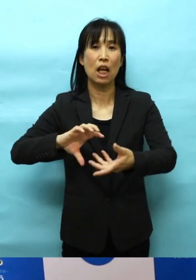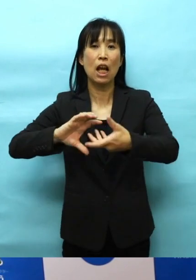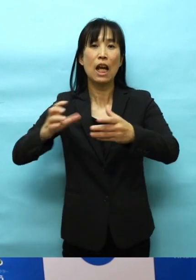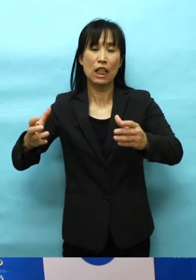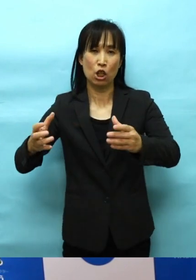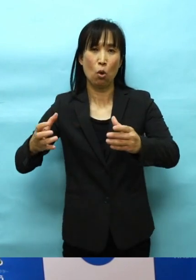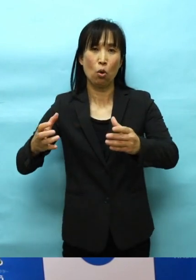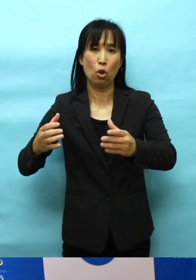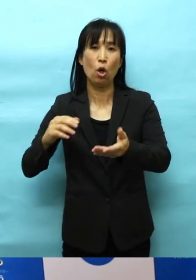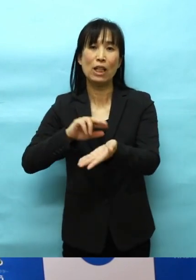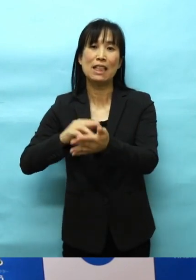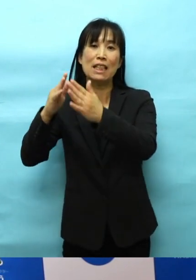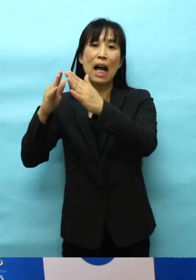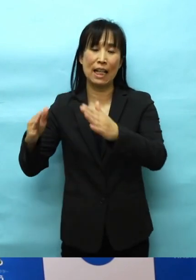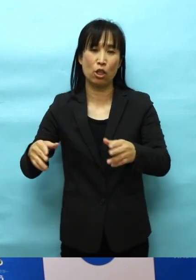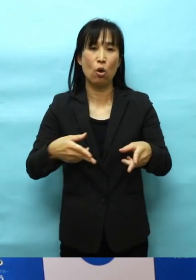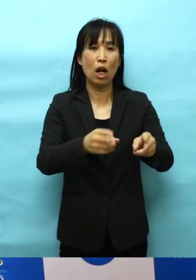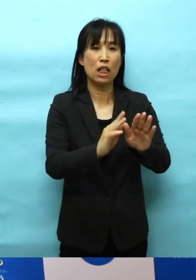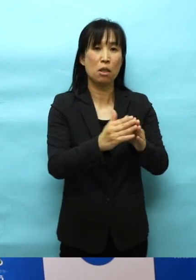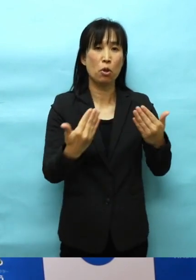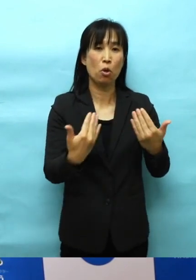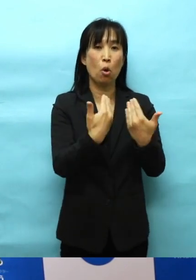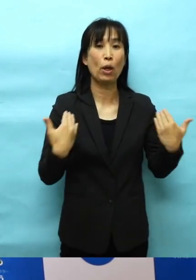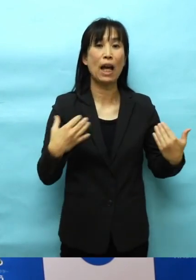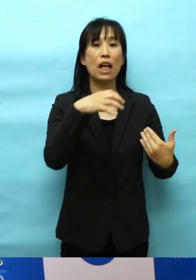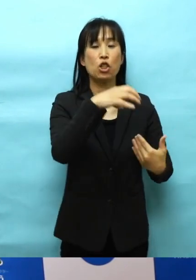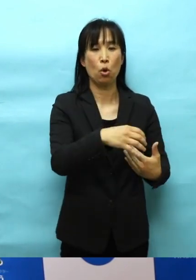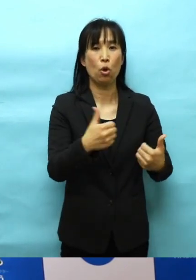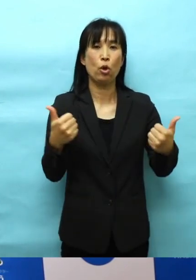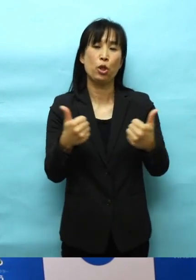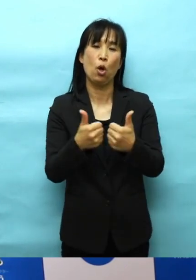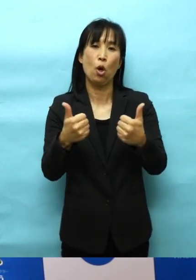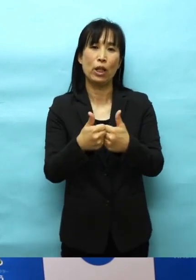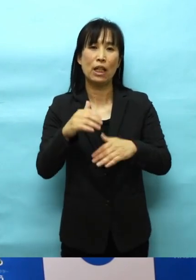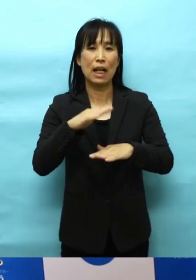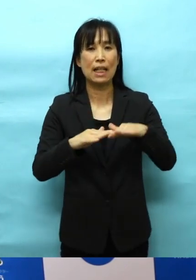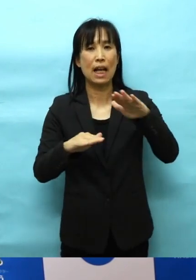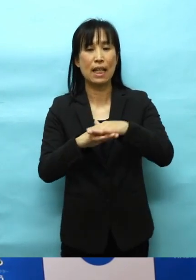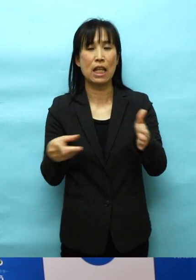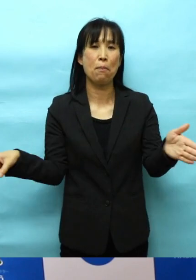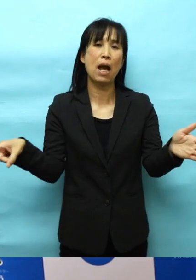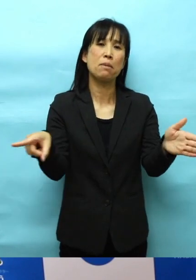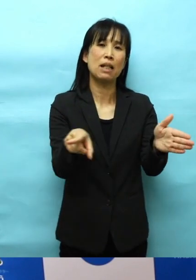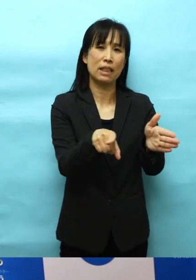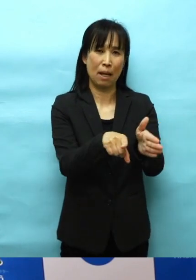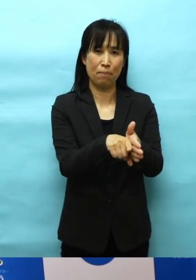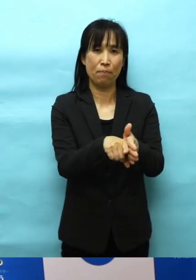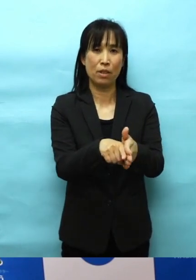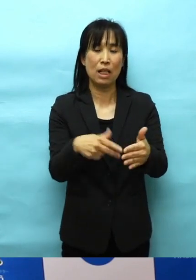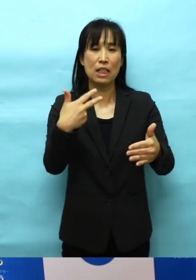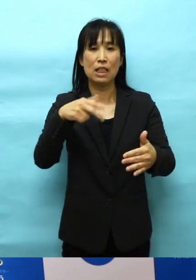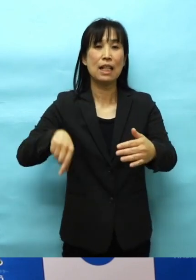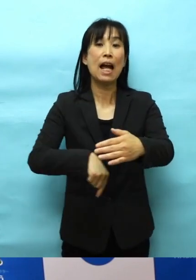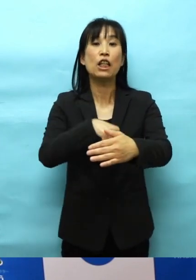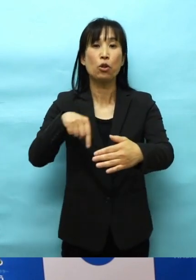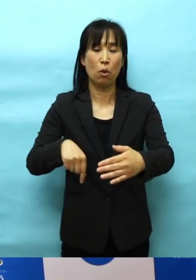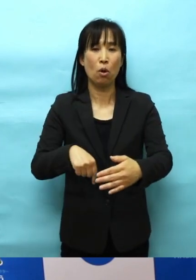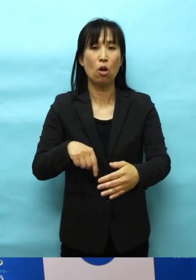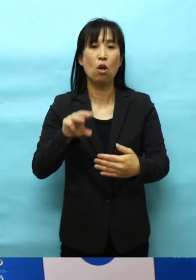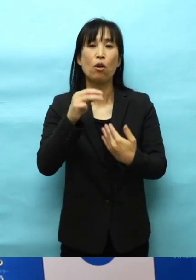域として、糸医師会、橋本保健所と協議を重ねてまいりました。市